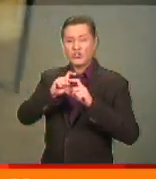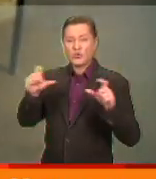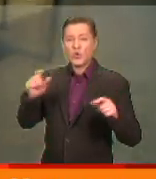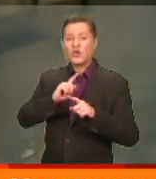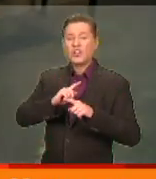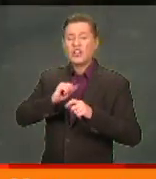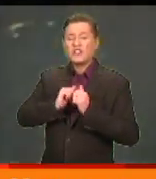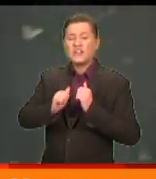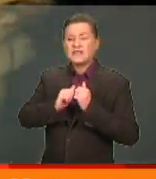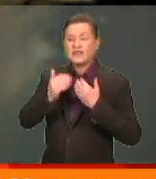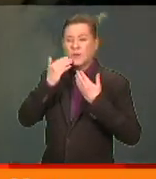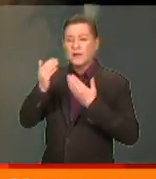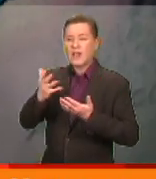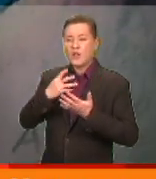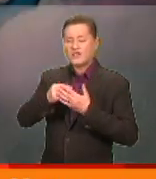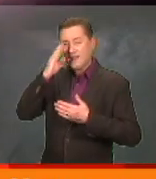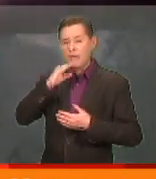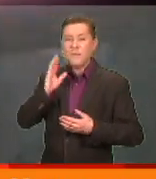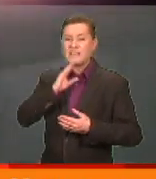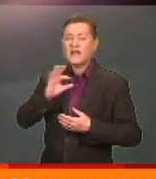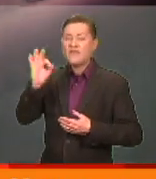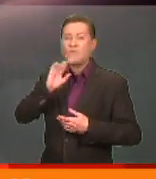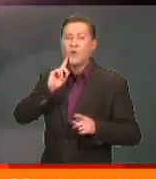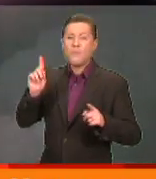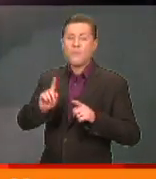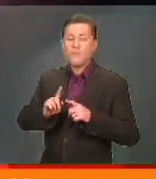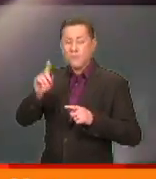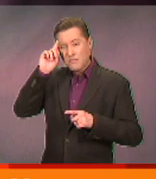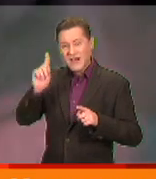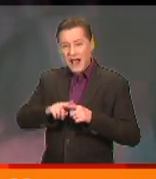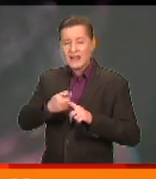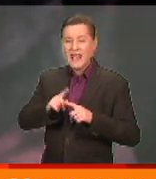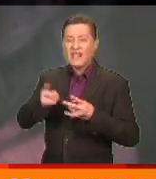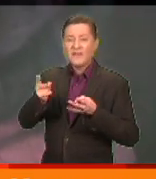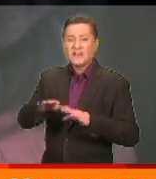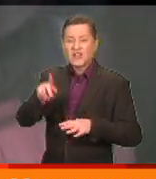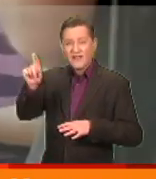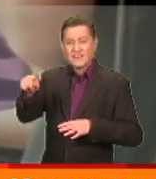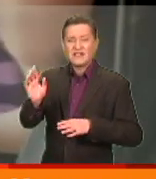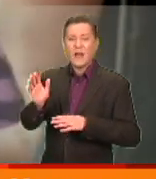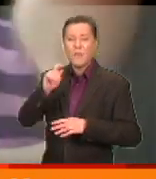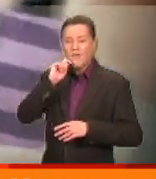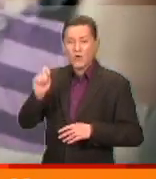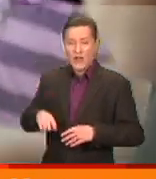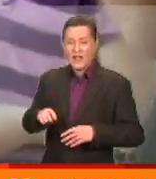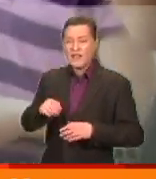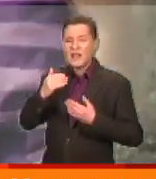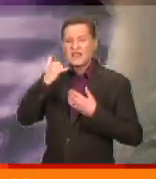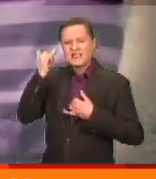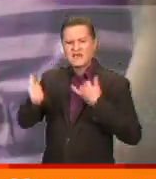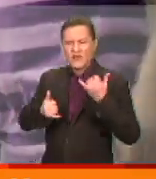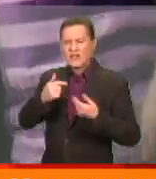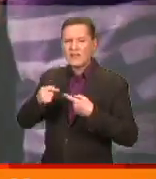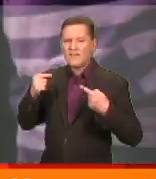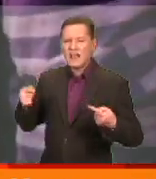питали у своїх названих батьків про брата, який лишався у Мар'їнці. Ми дзвонили в усі можливі інстанції,